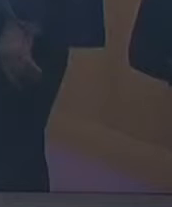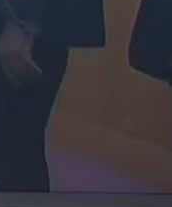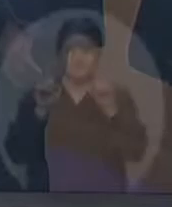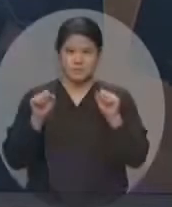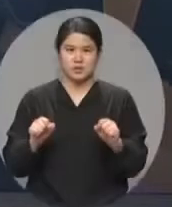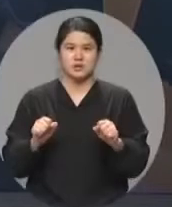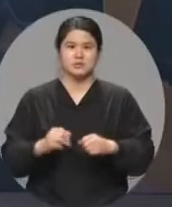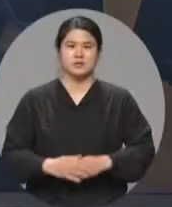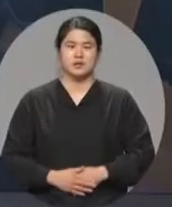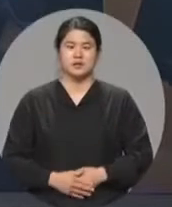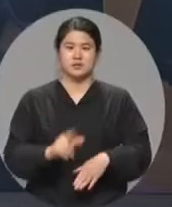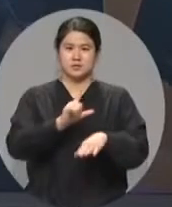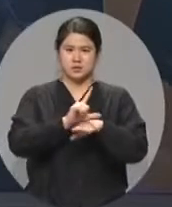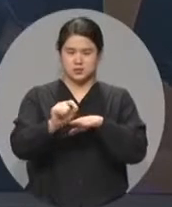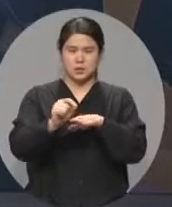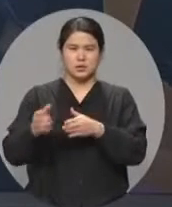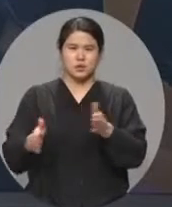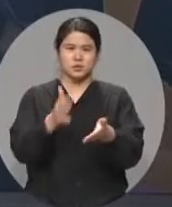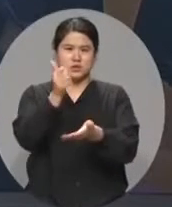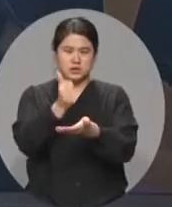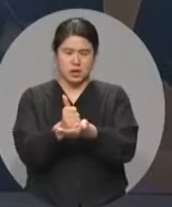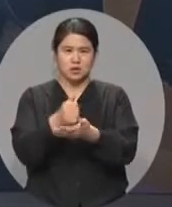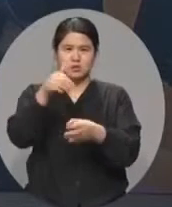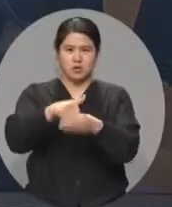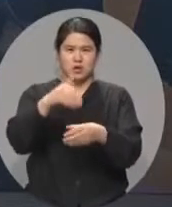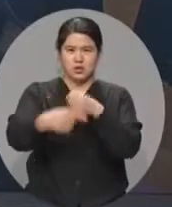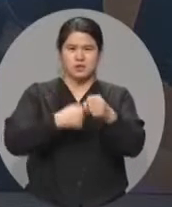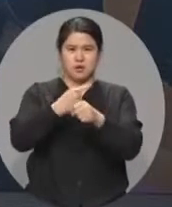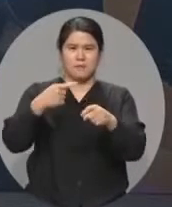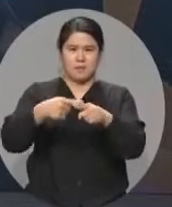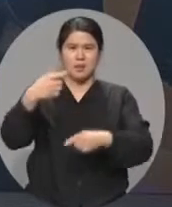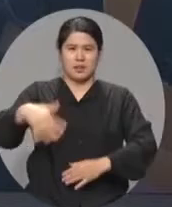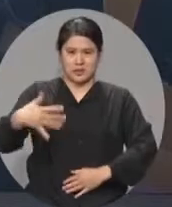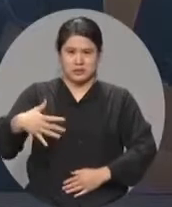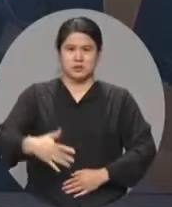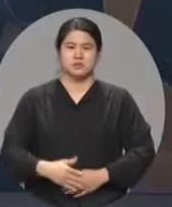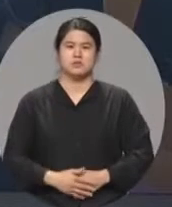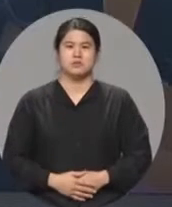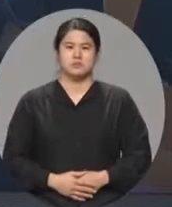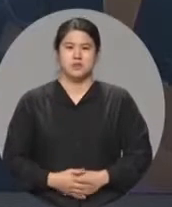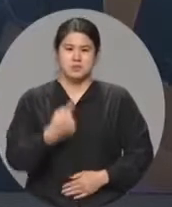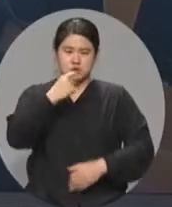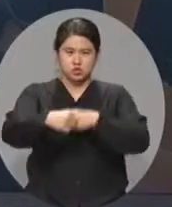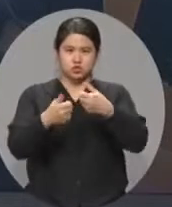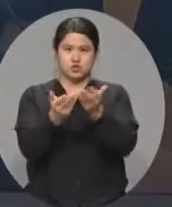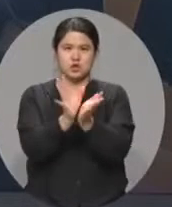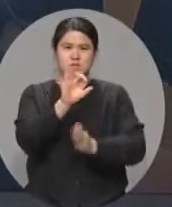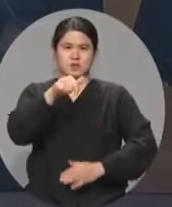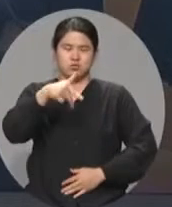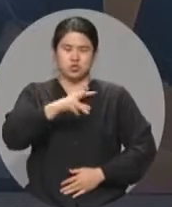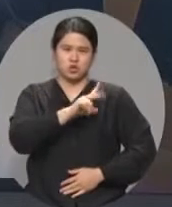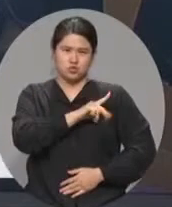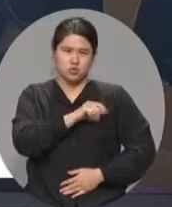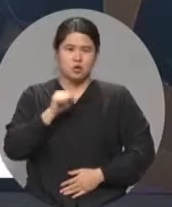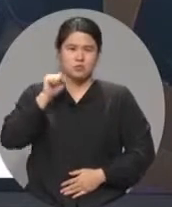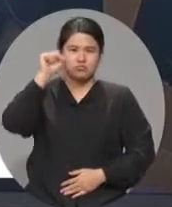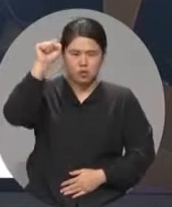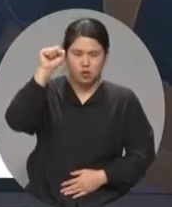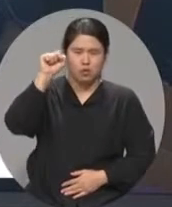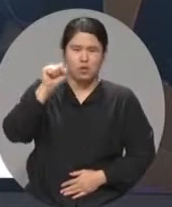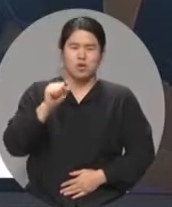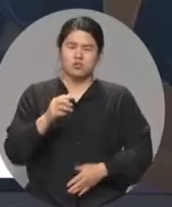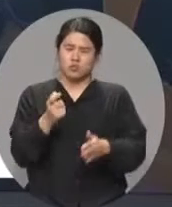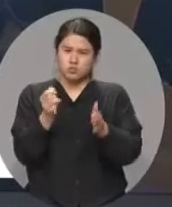안녕하십니까. 지방선거인 도지사 선거가 아직 1년 반 이상 남아있는데요. 민주당 김윤덕 의원의 출마 표명으로